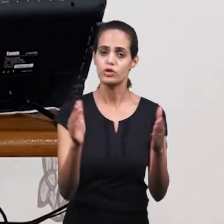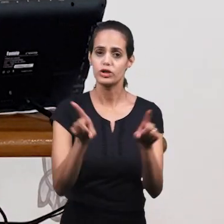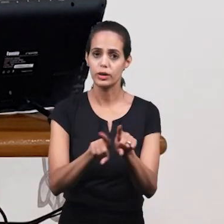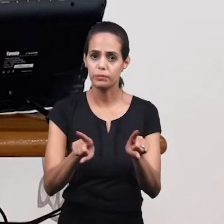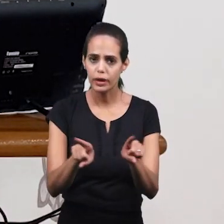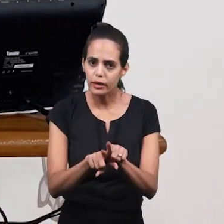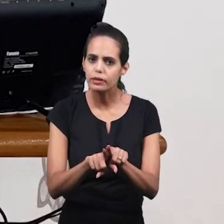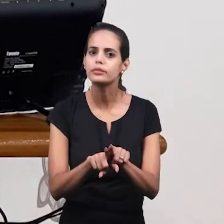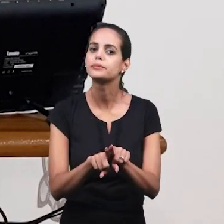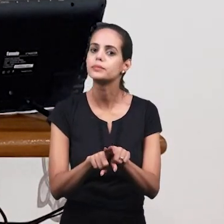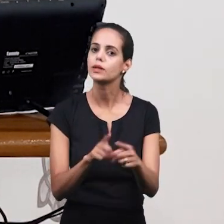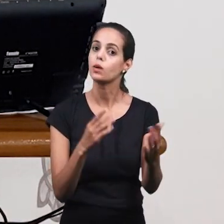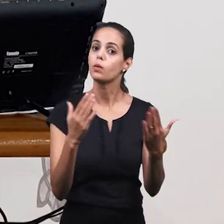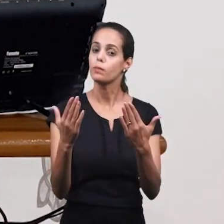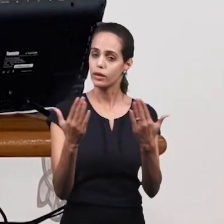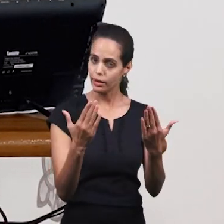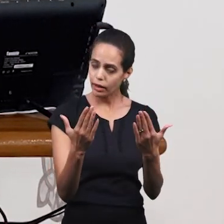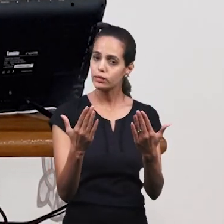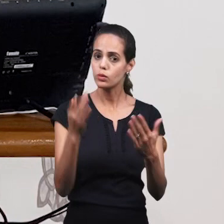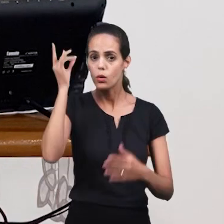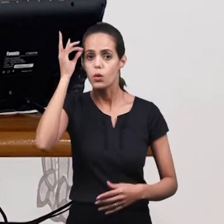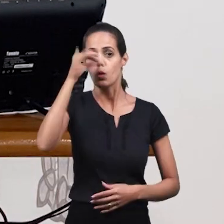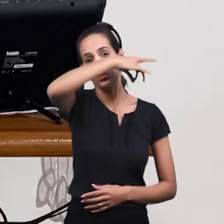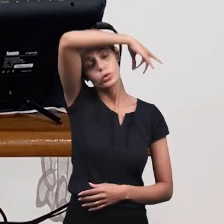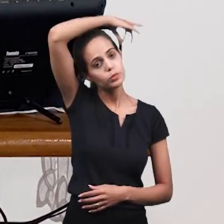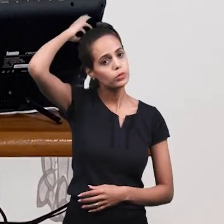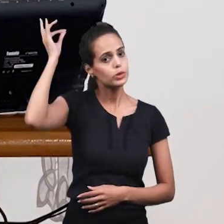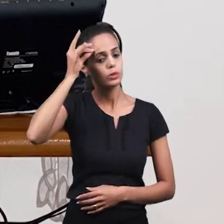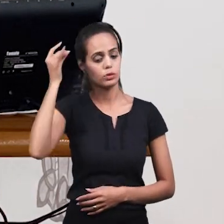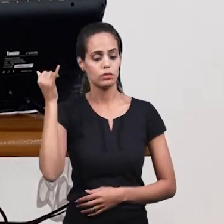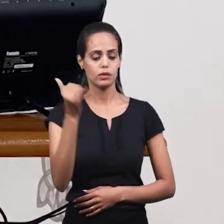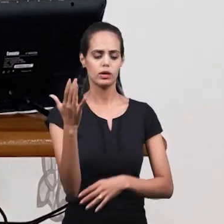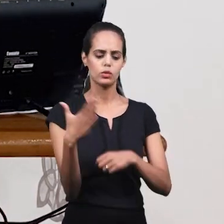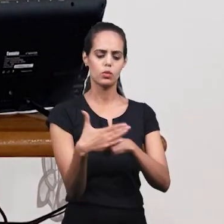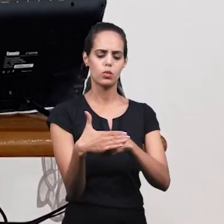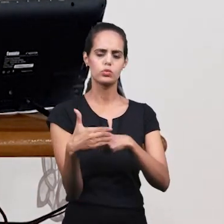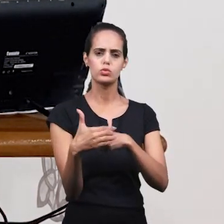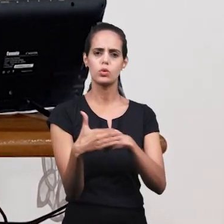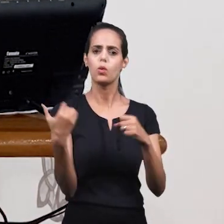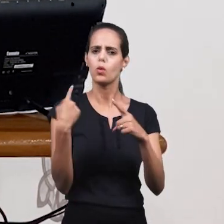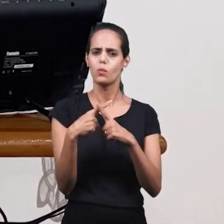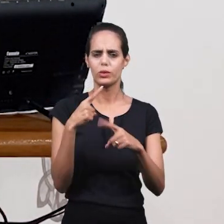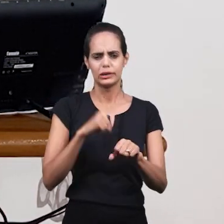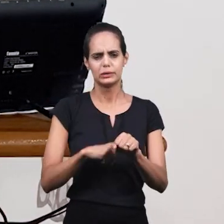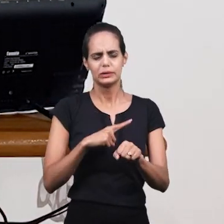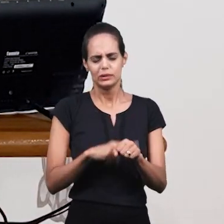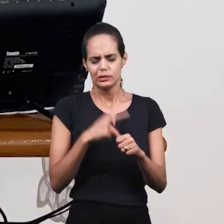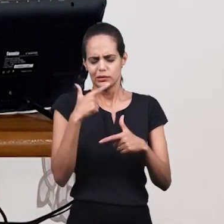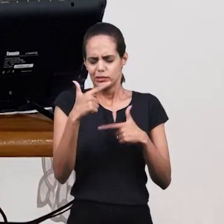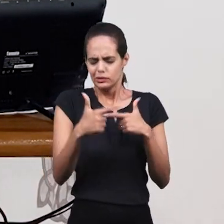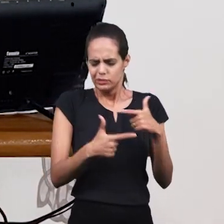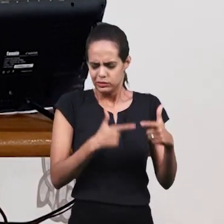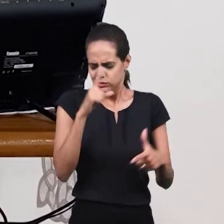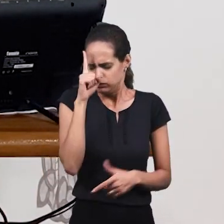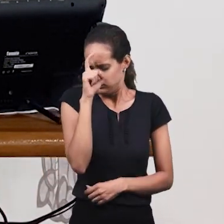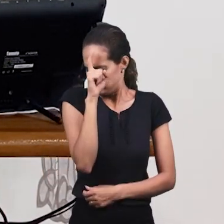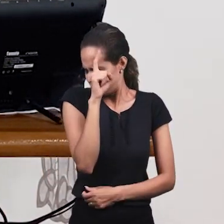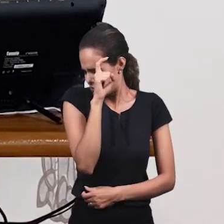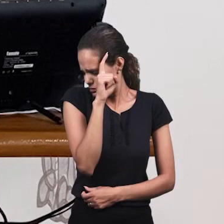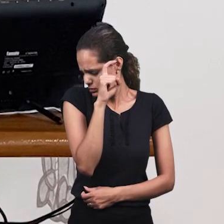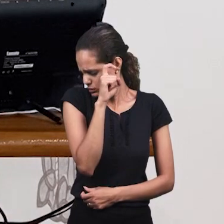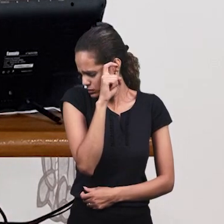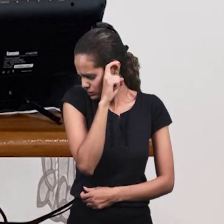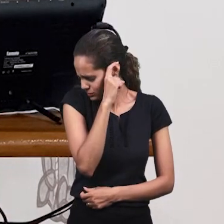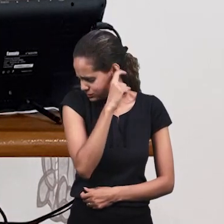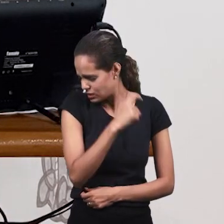intense que le Saint-Esprit nous dirige, c'est de consolation parce que même devant les afflictions, même devant la lutte que nous passons, le